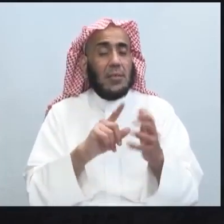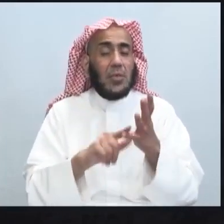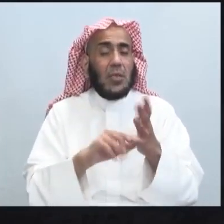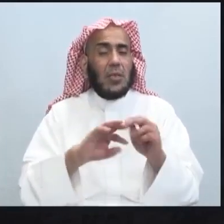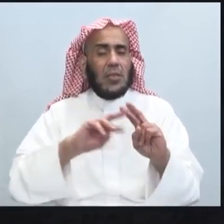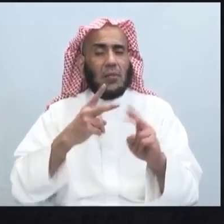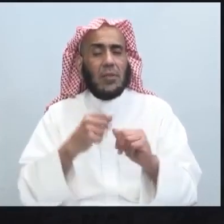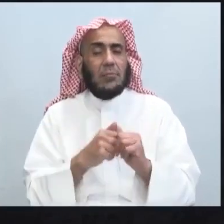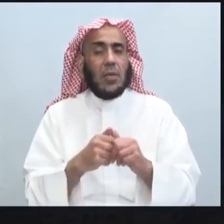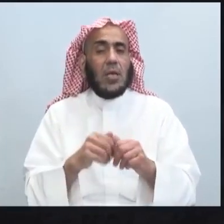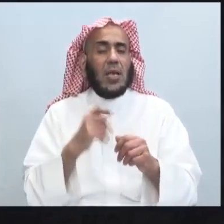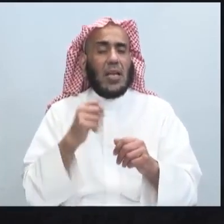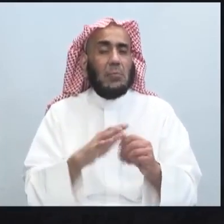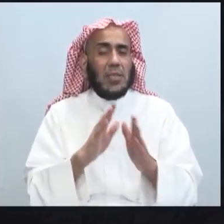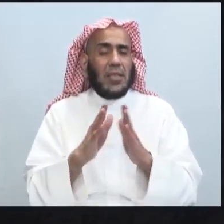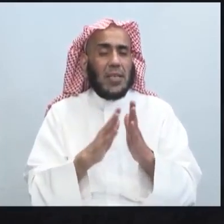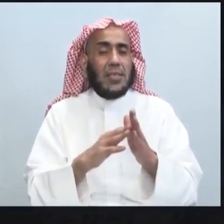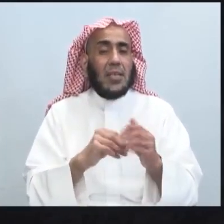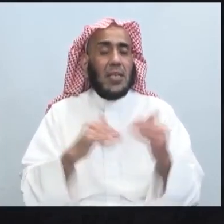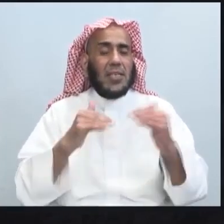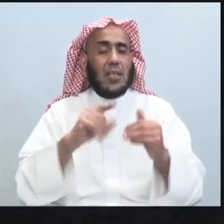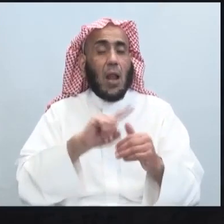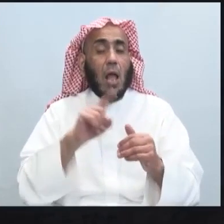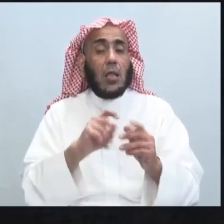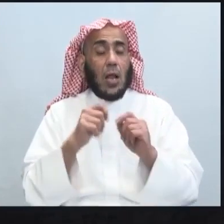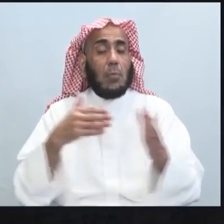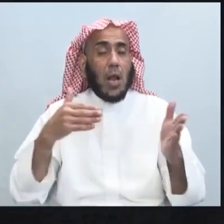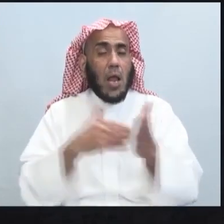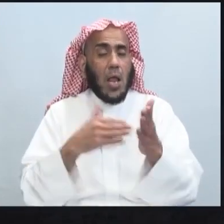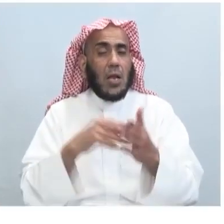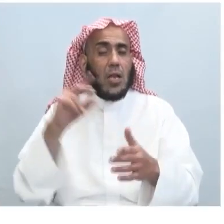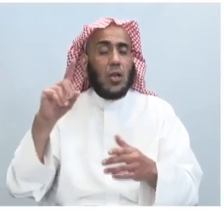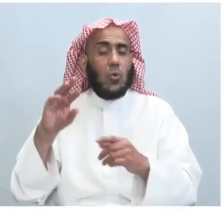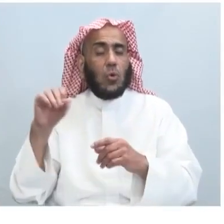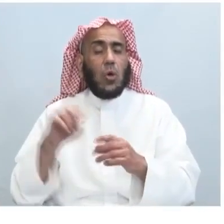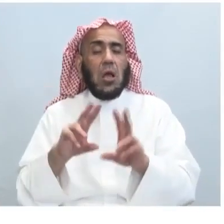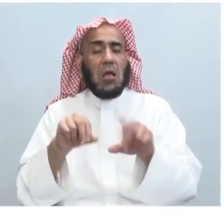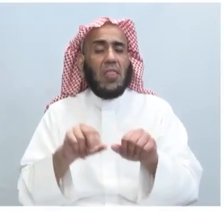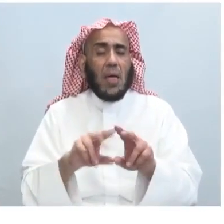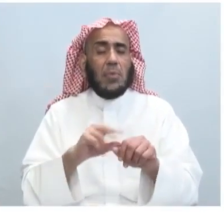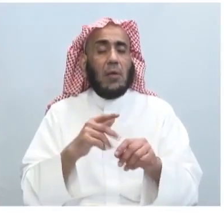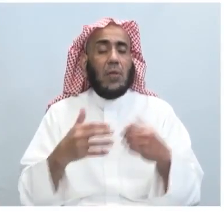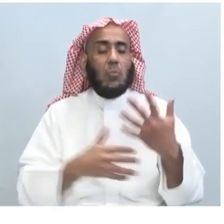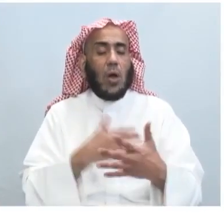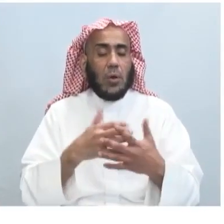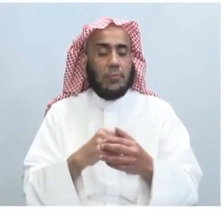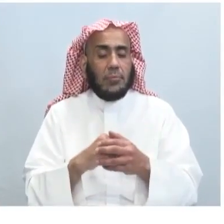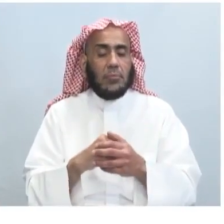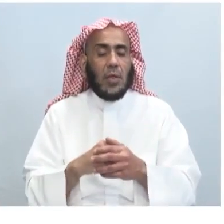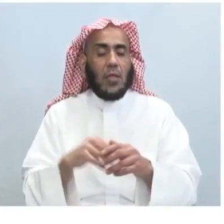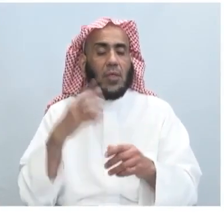اختل قيم التراكيز الاتزان لكن القيم النهائيه لكي كيو هي ثابته في المحاولات